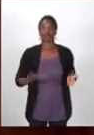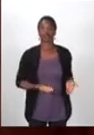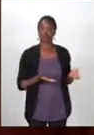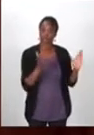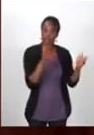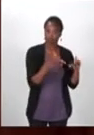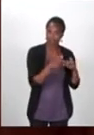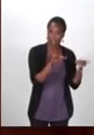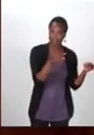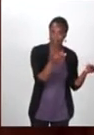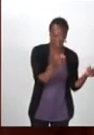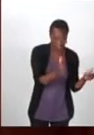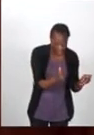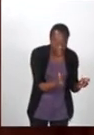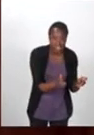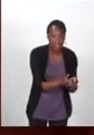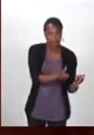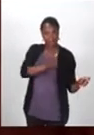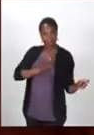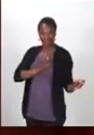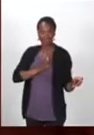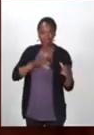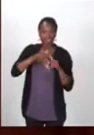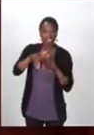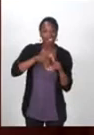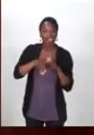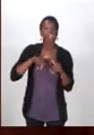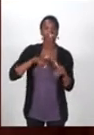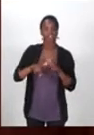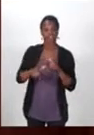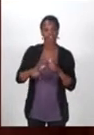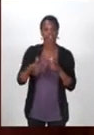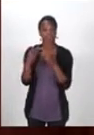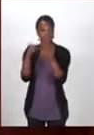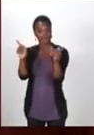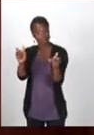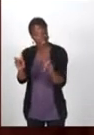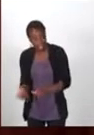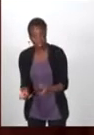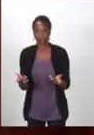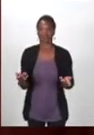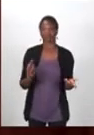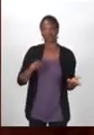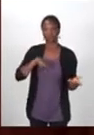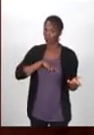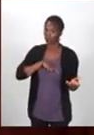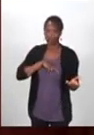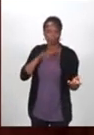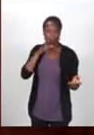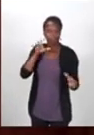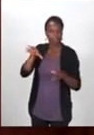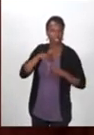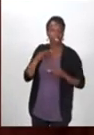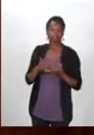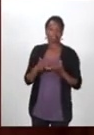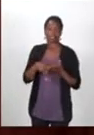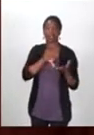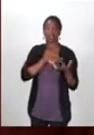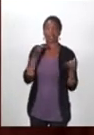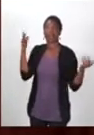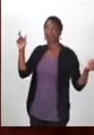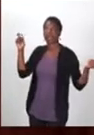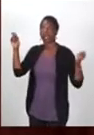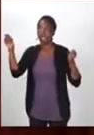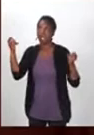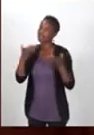les collectivités locales. Nous ne saurons l'accepter à l'heure où les indispensables transitions écologiques imposent au contraire